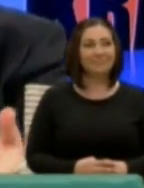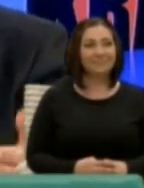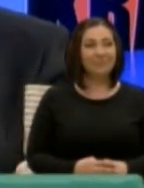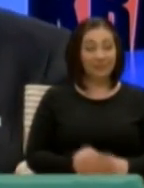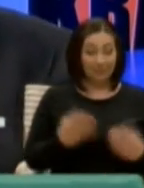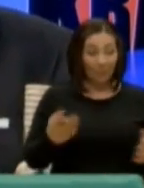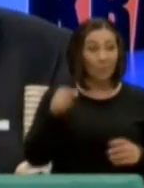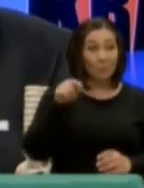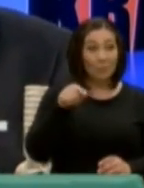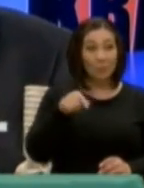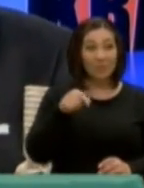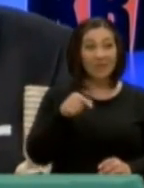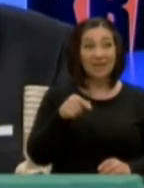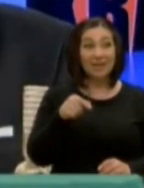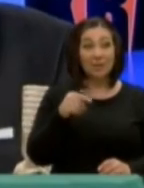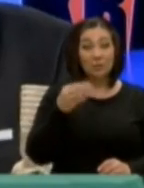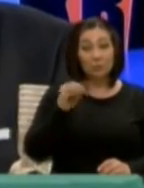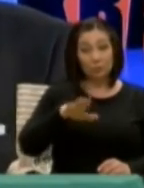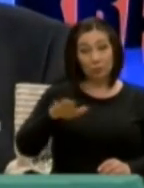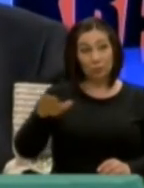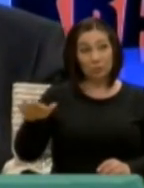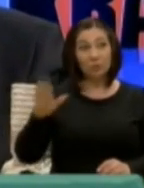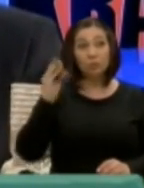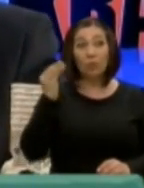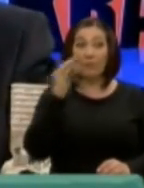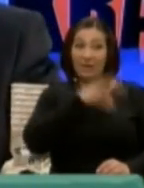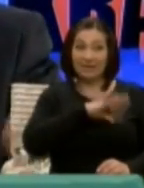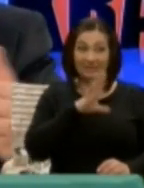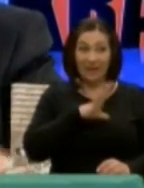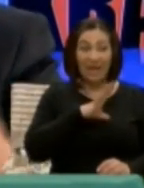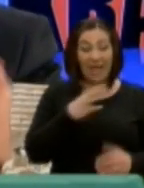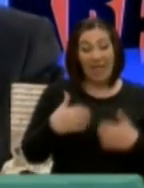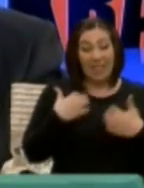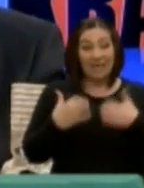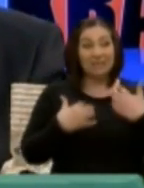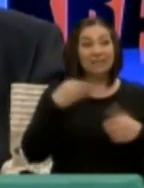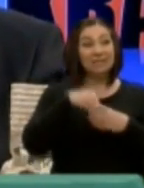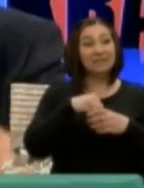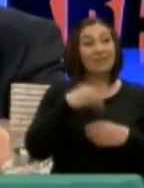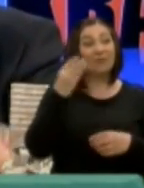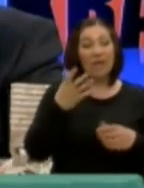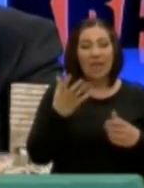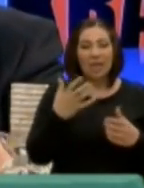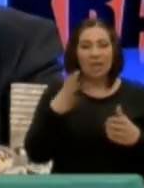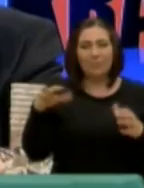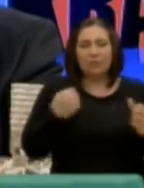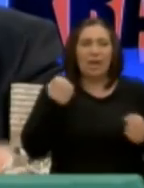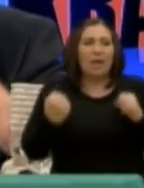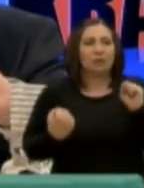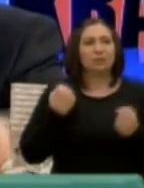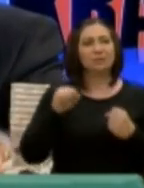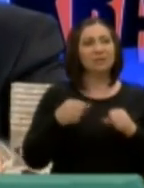Tabii bunlar aslında büyüme çağında çocuklara da çok faydalı. Enerji vermesi açısından faydalı. Yeter ki içinde kullandığın